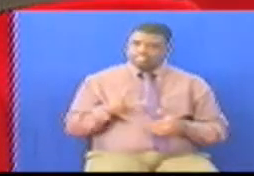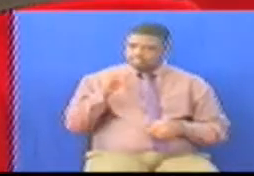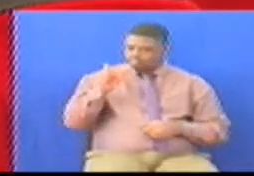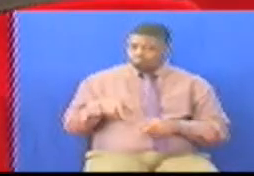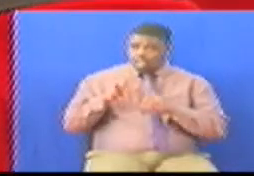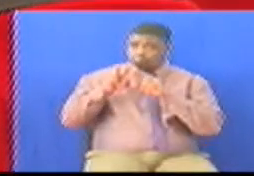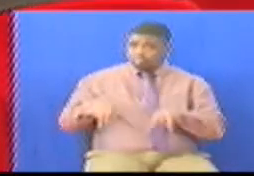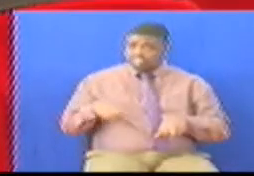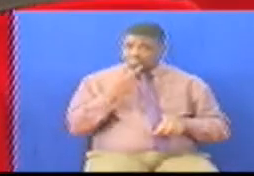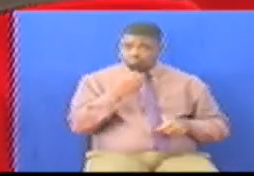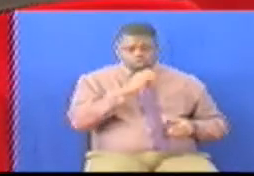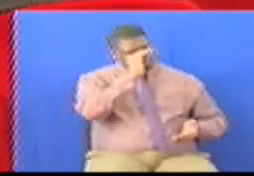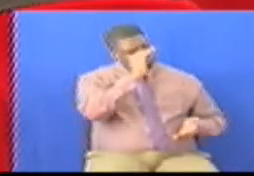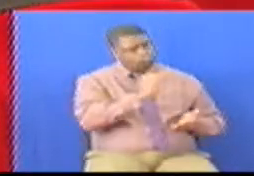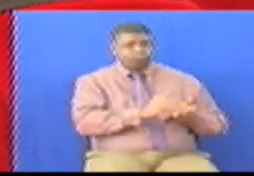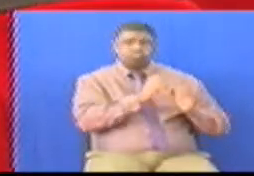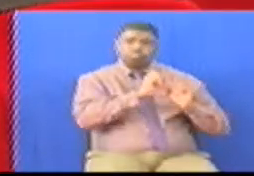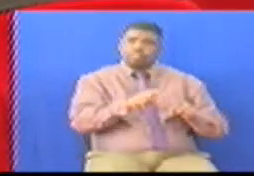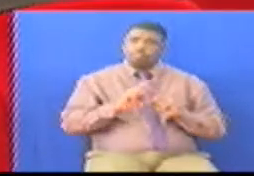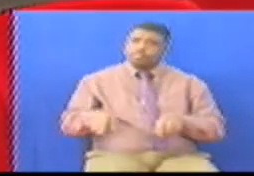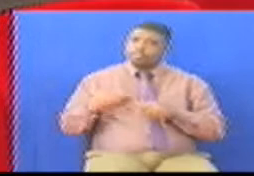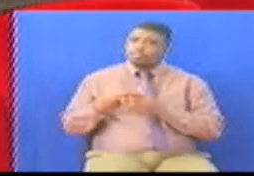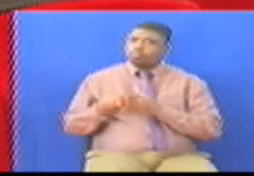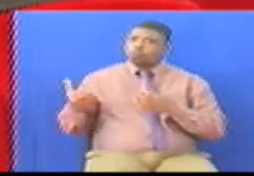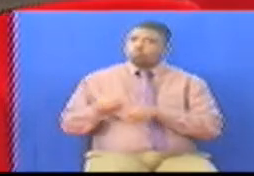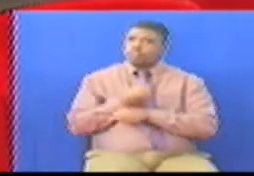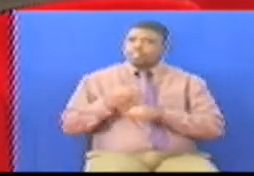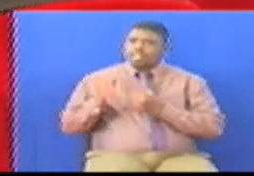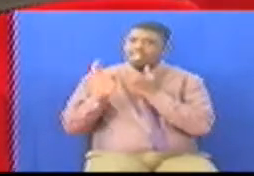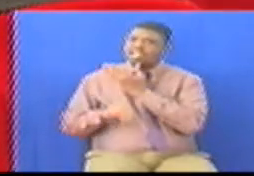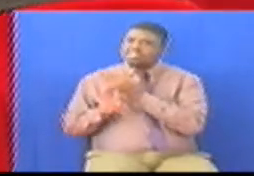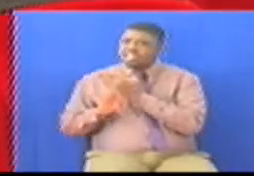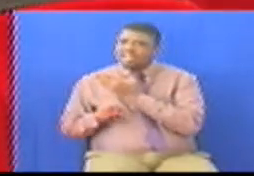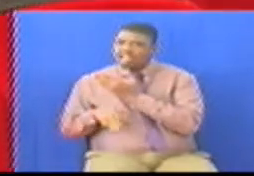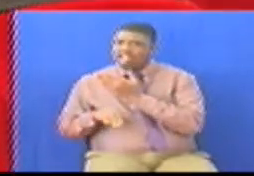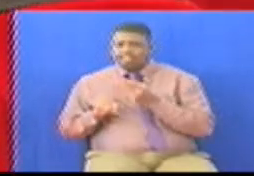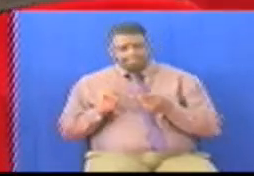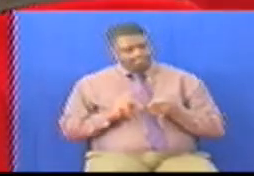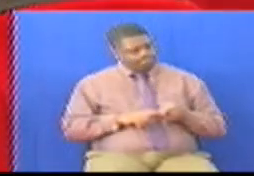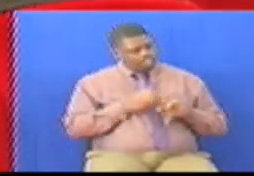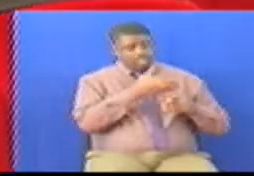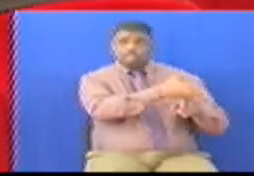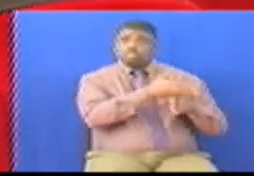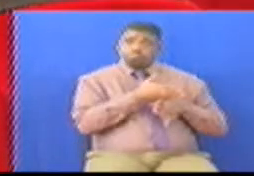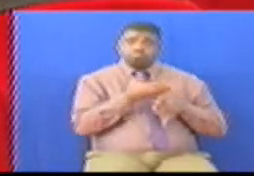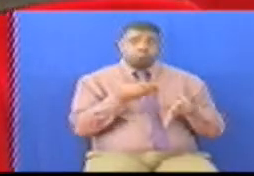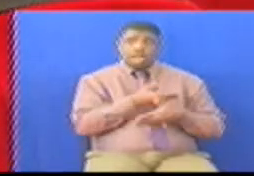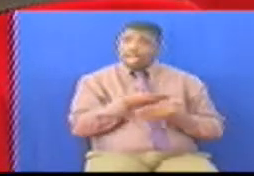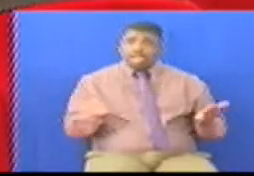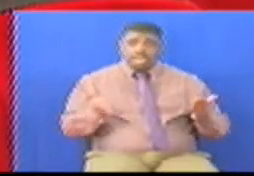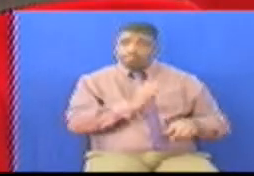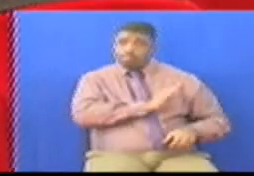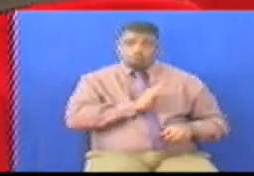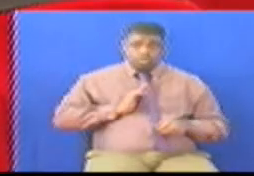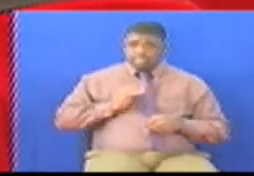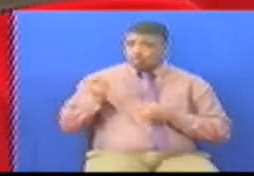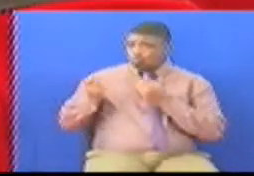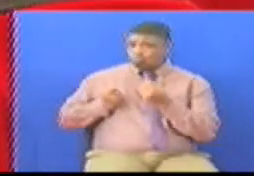mbalimbali katika uendeshaji wake, ikiwa ni pamoja na kupata hasara mfululizo, na pia kampuni haina bodi ya wakurugenzi